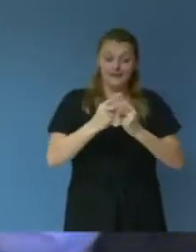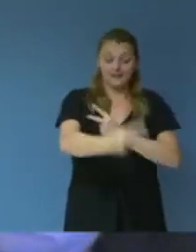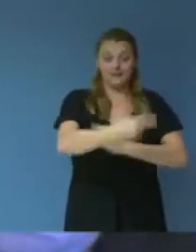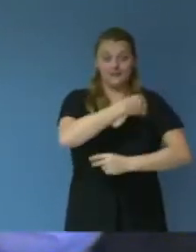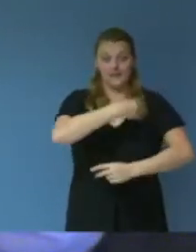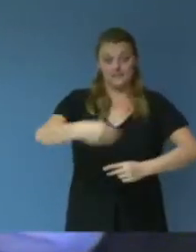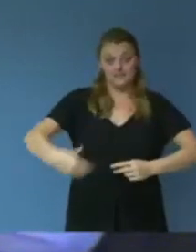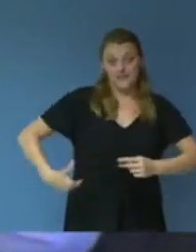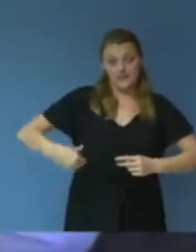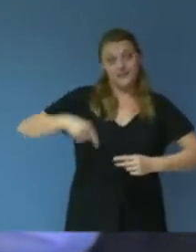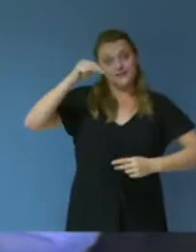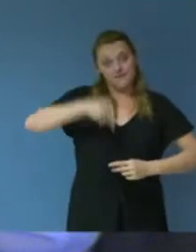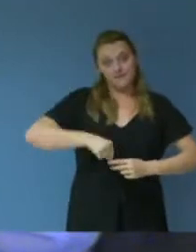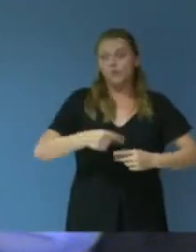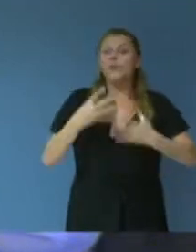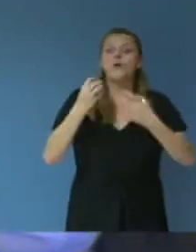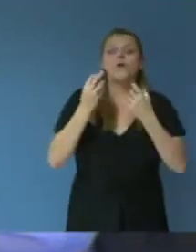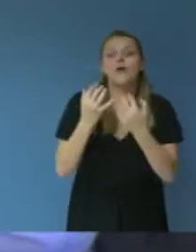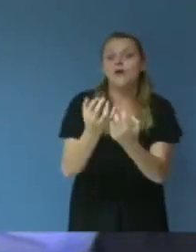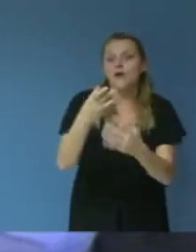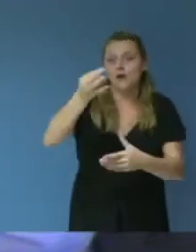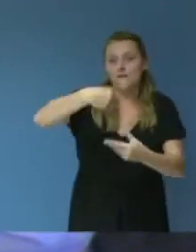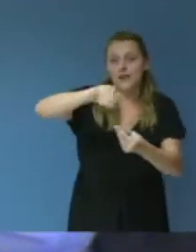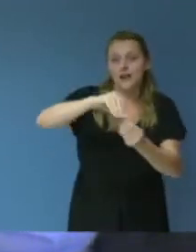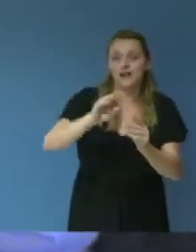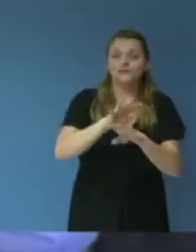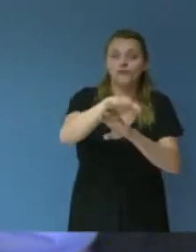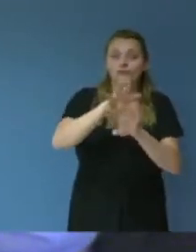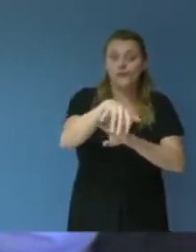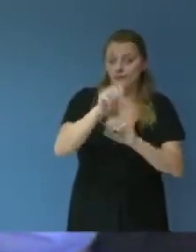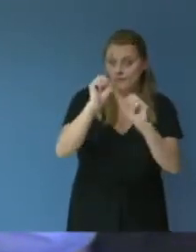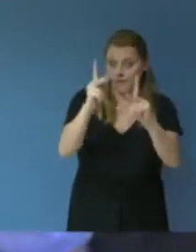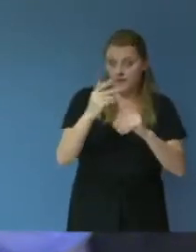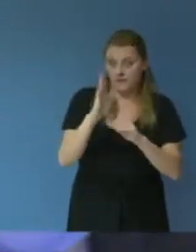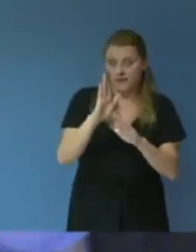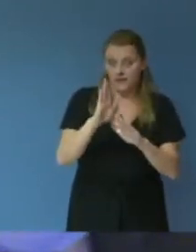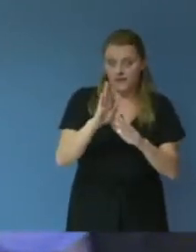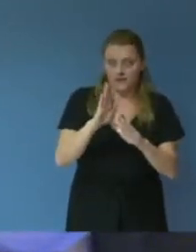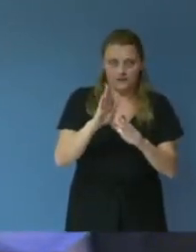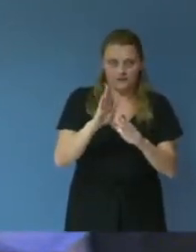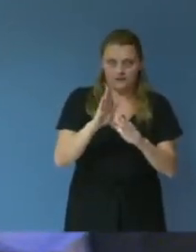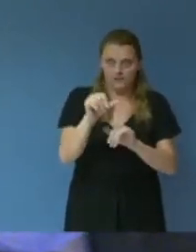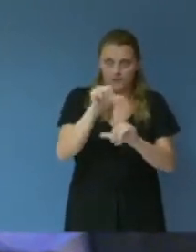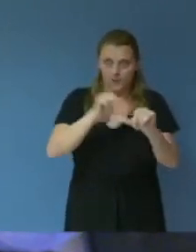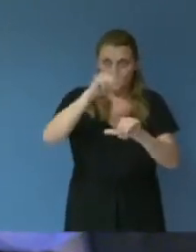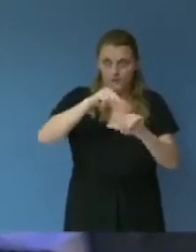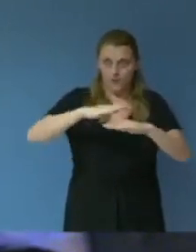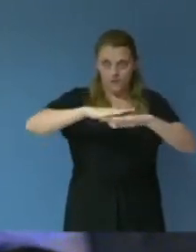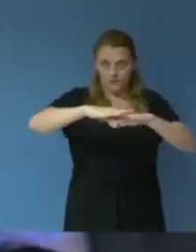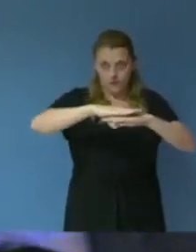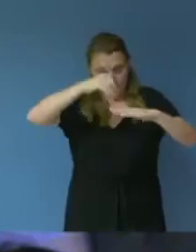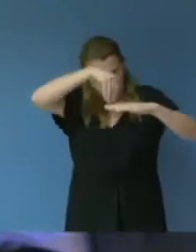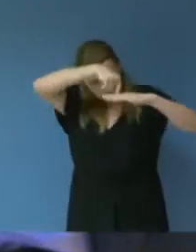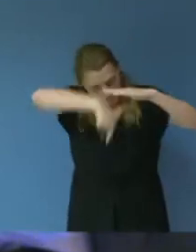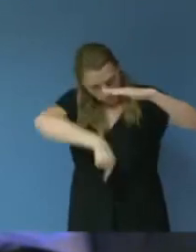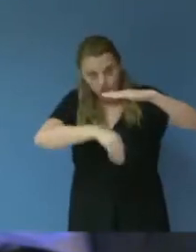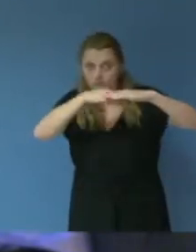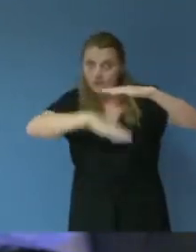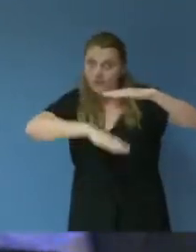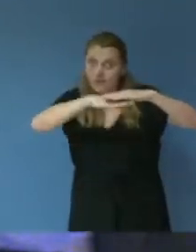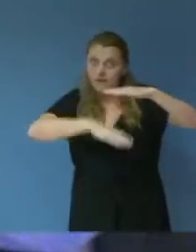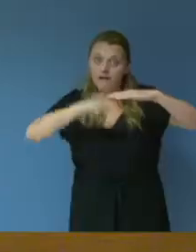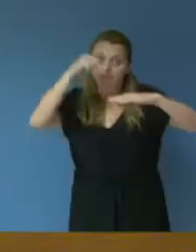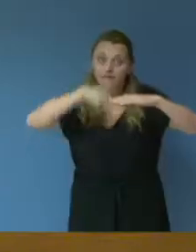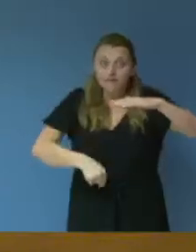faut aussi avoir un sol, je dirais, je ne sais pas si on dit compact, mais une profondeur de sol suffisamment, et que c'est assez difficile lorsque vous